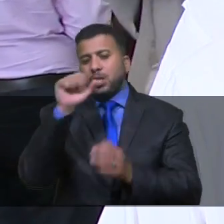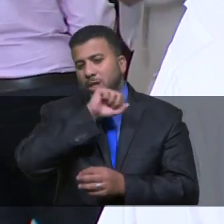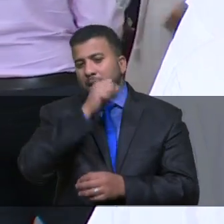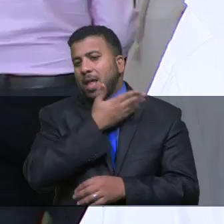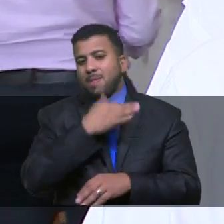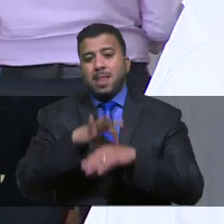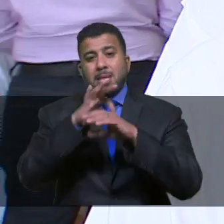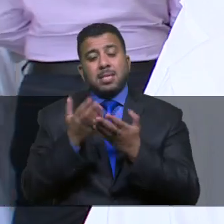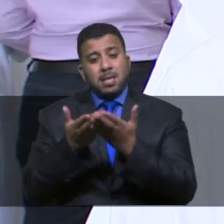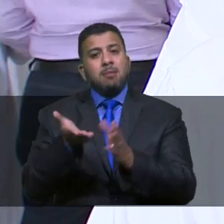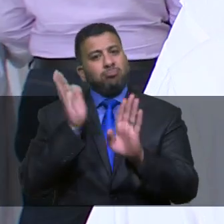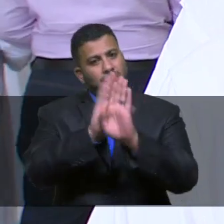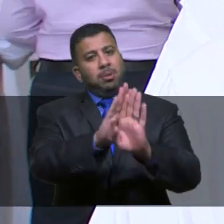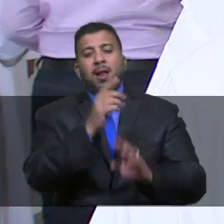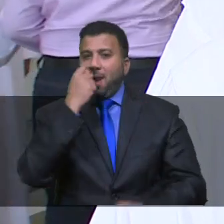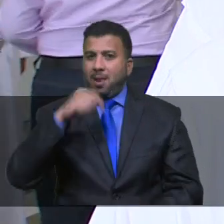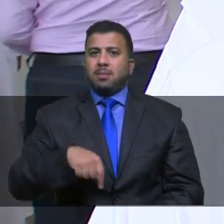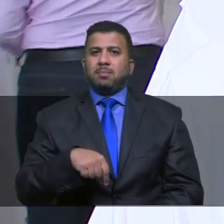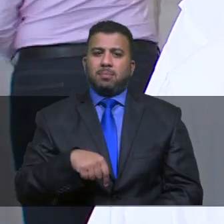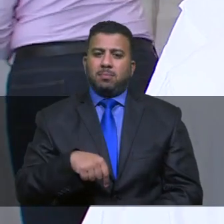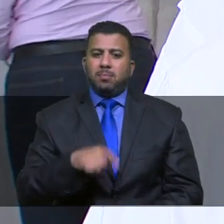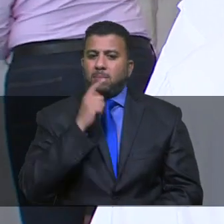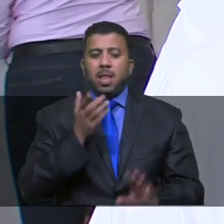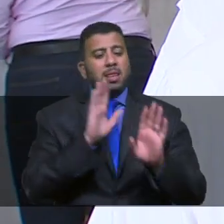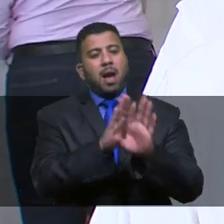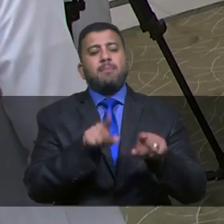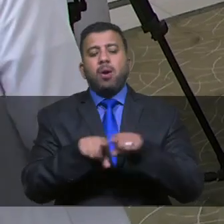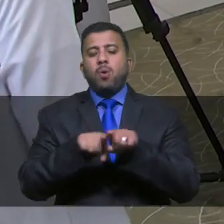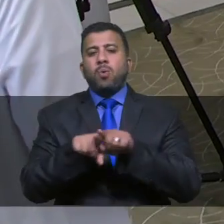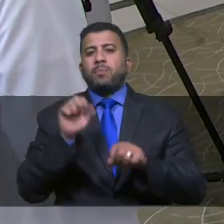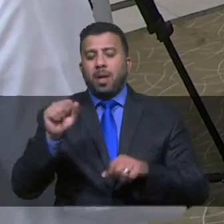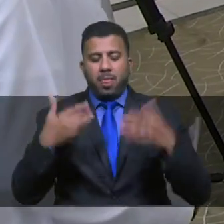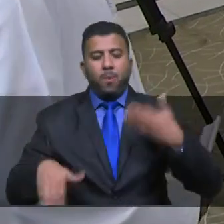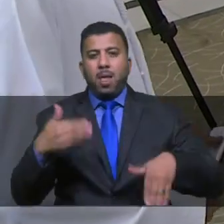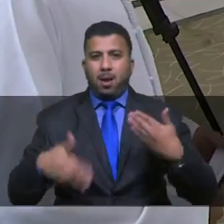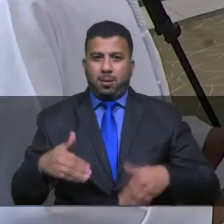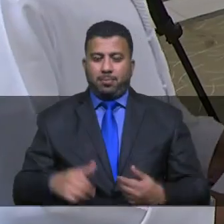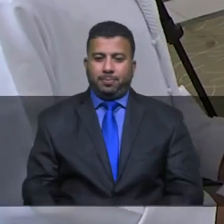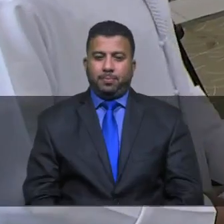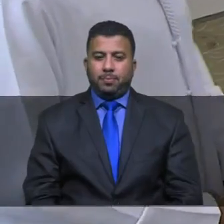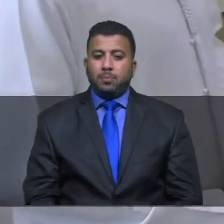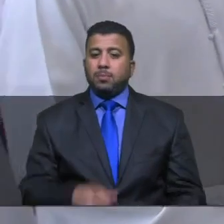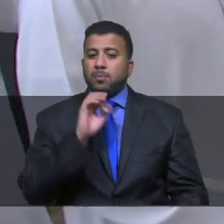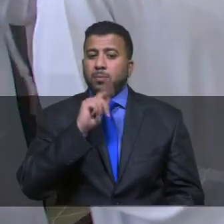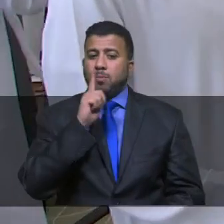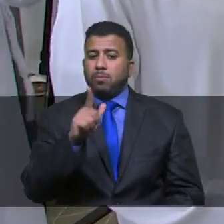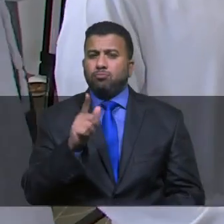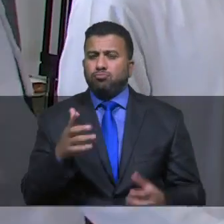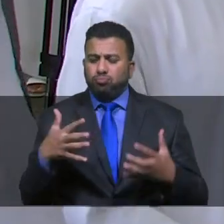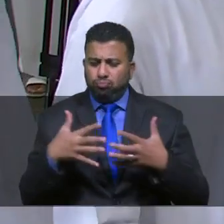الإنسانية لما تقوم به من دعم لإخواننا ذوي الإعاقة. ومع تضافر الجهود